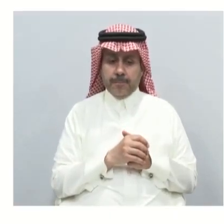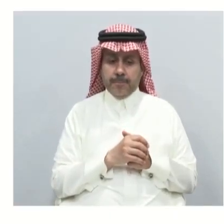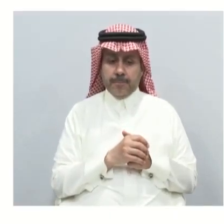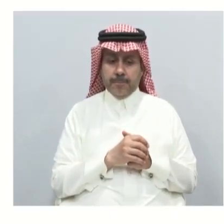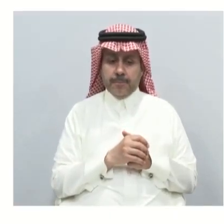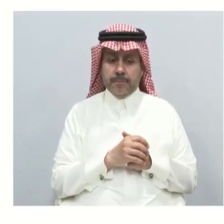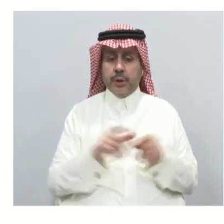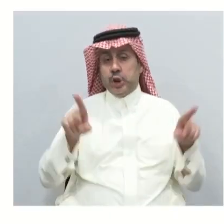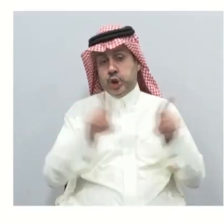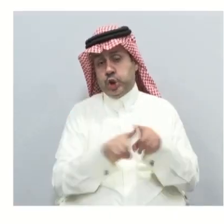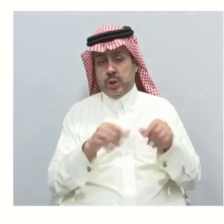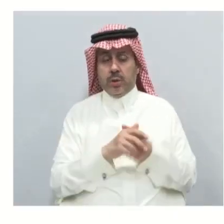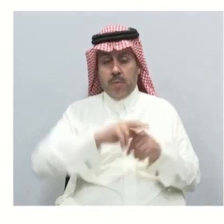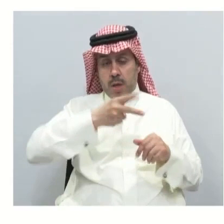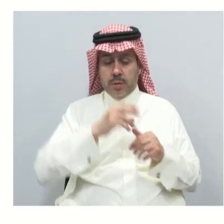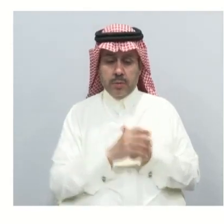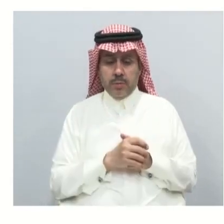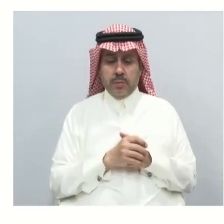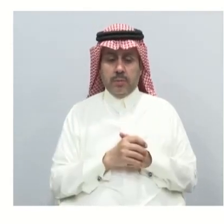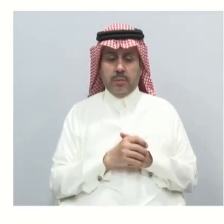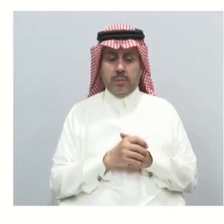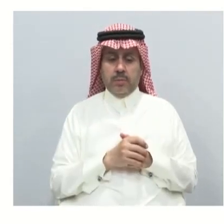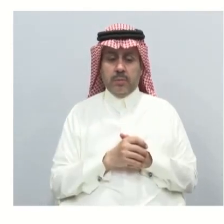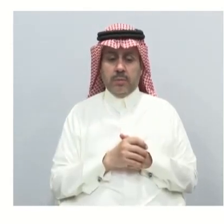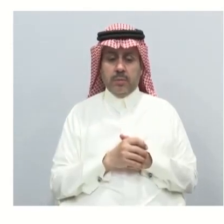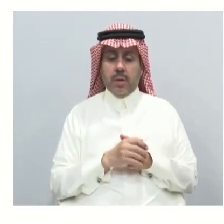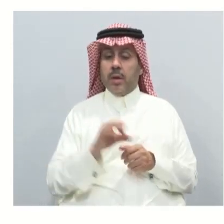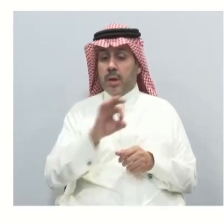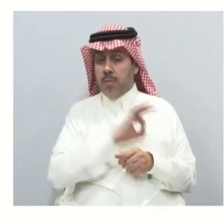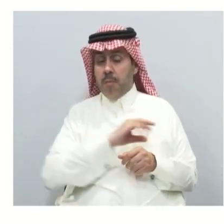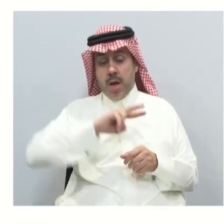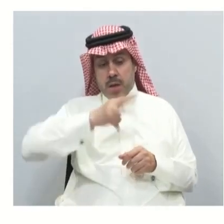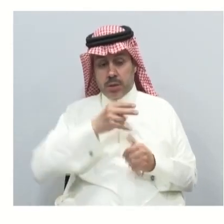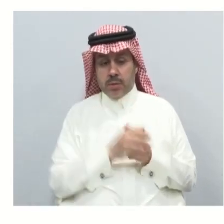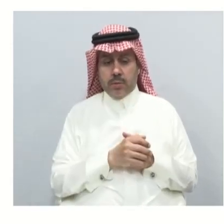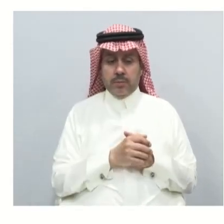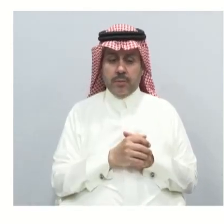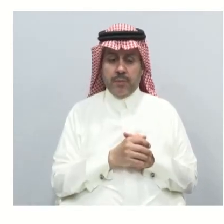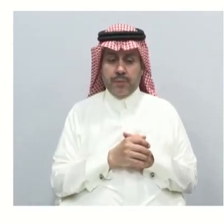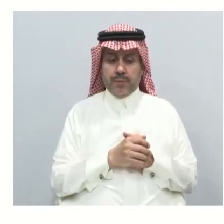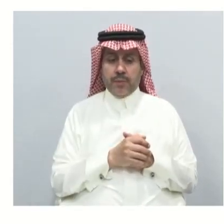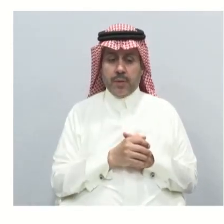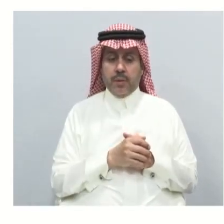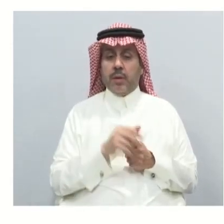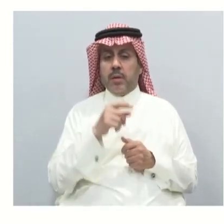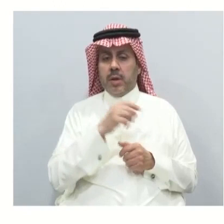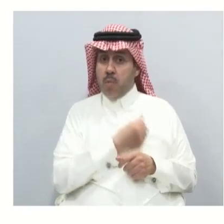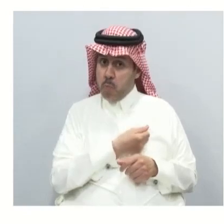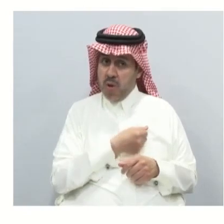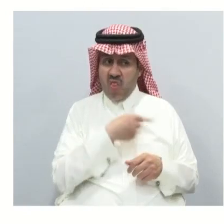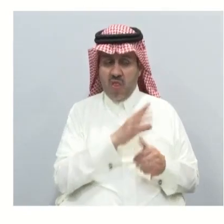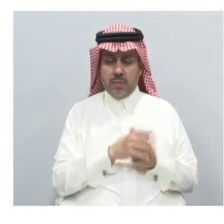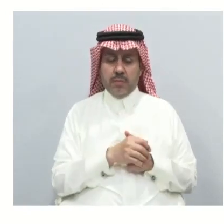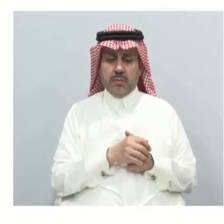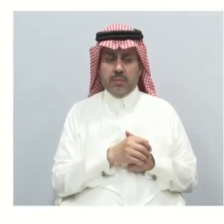نعم هو الشرك هو الشرك الثالث المحبه ما الذي ينافيه يا